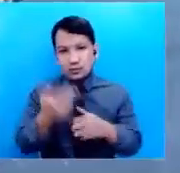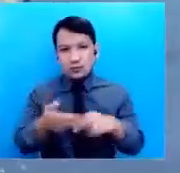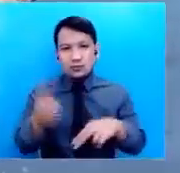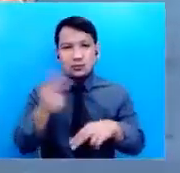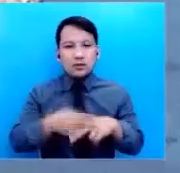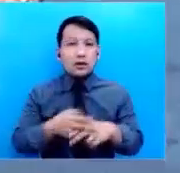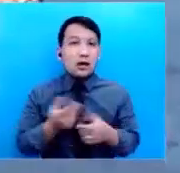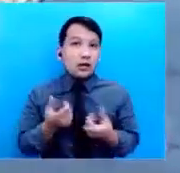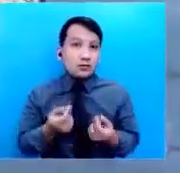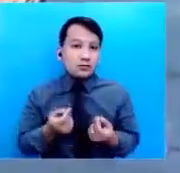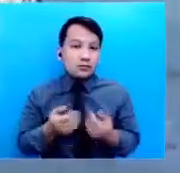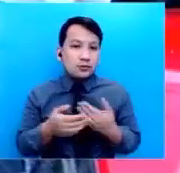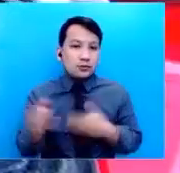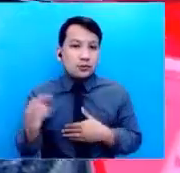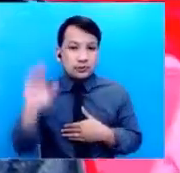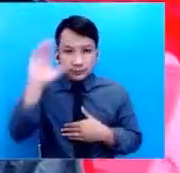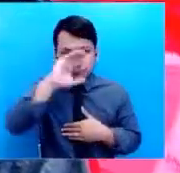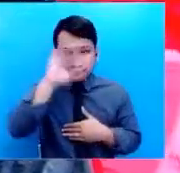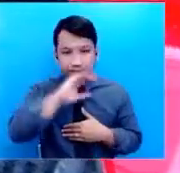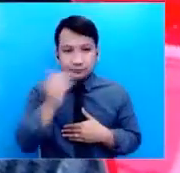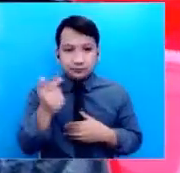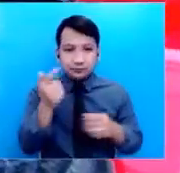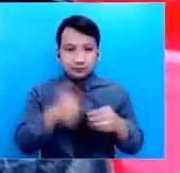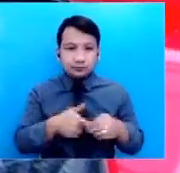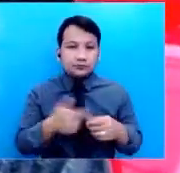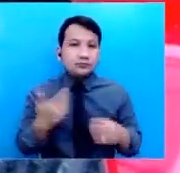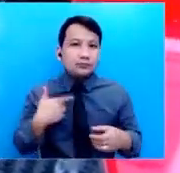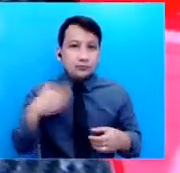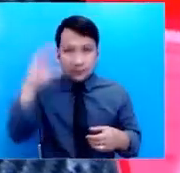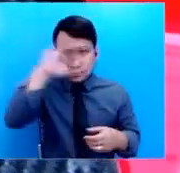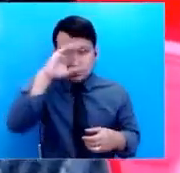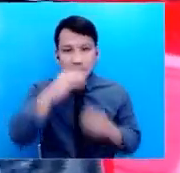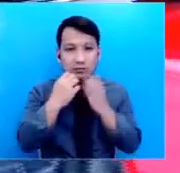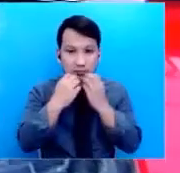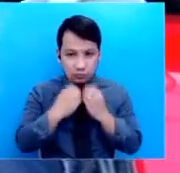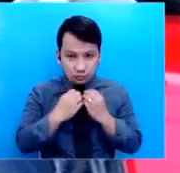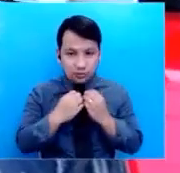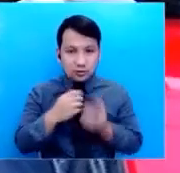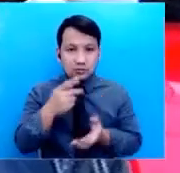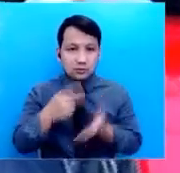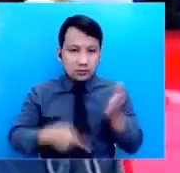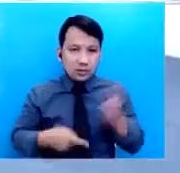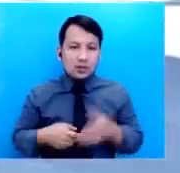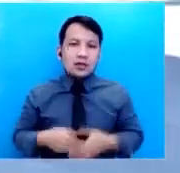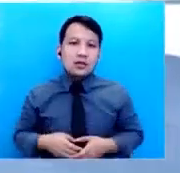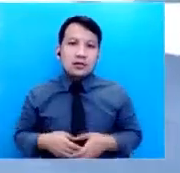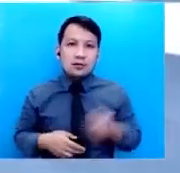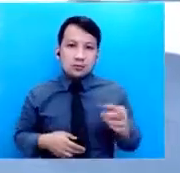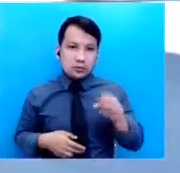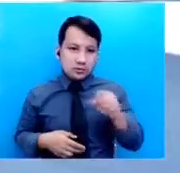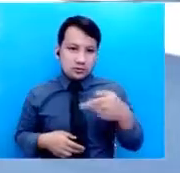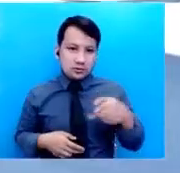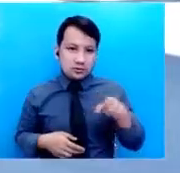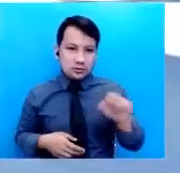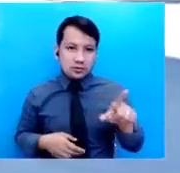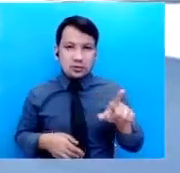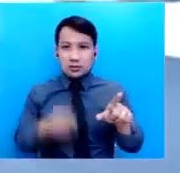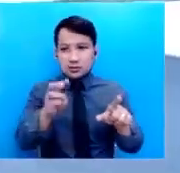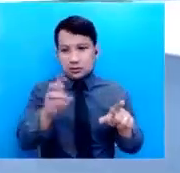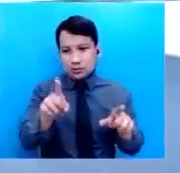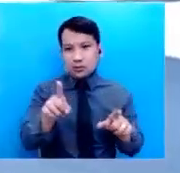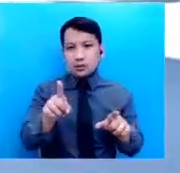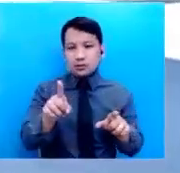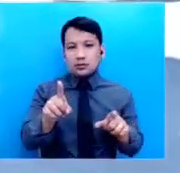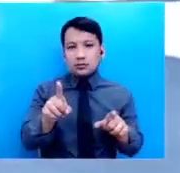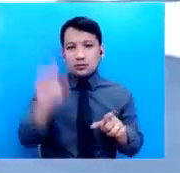niya, maghanap ng gasolinahang may mas murang presyo. Kasi ngayon, ng Shell, 61 eh, ganun eh. Naghanap